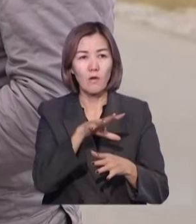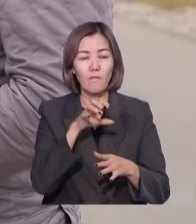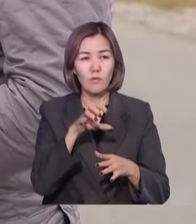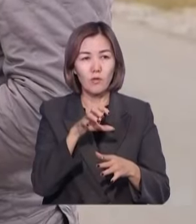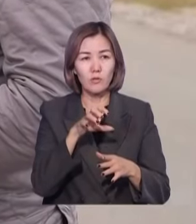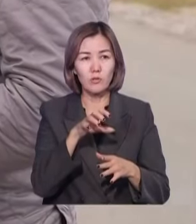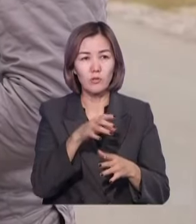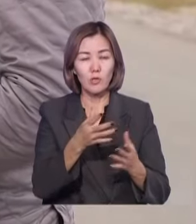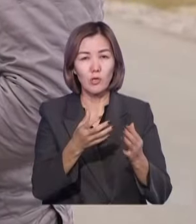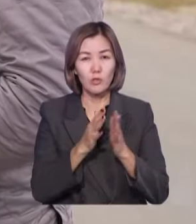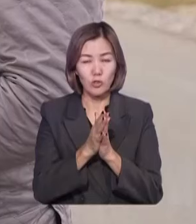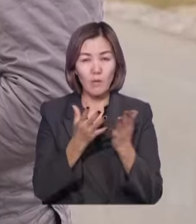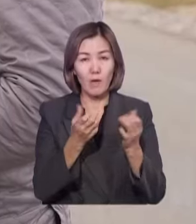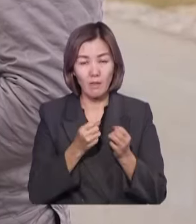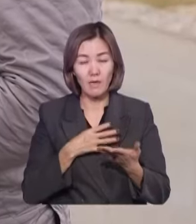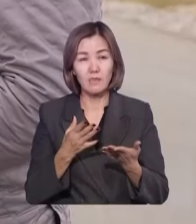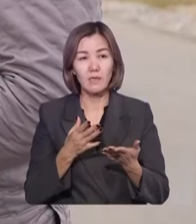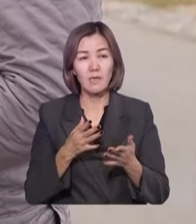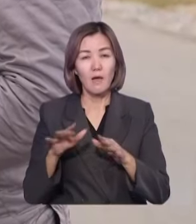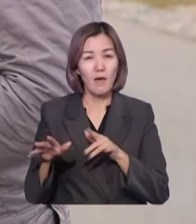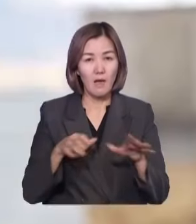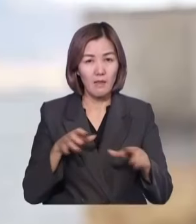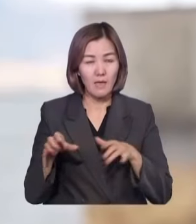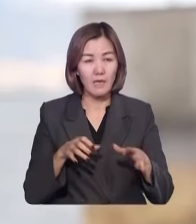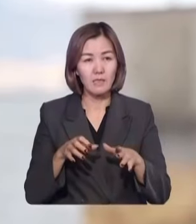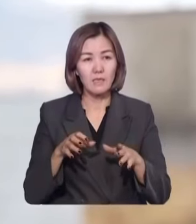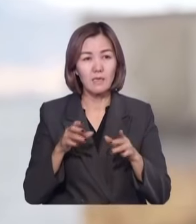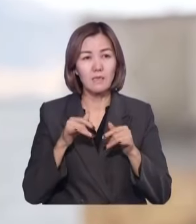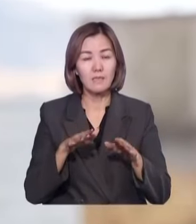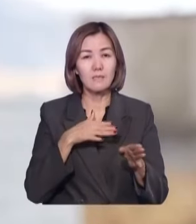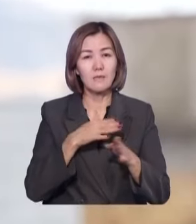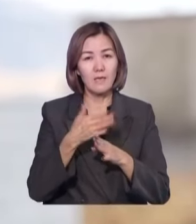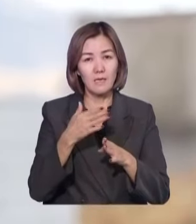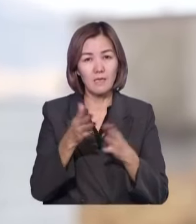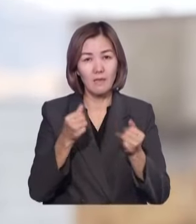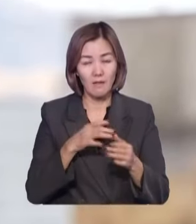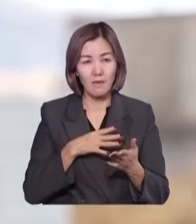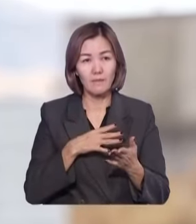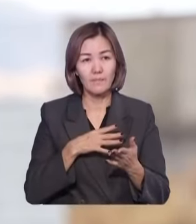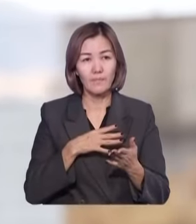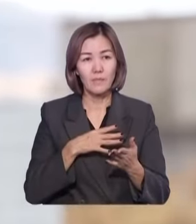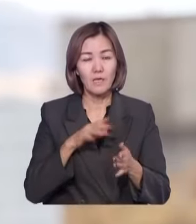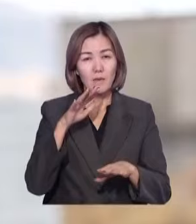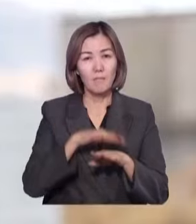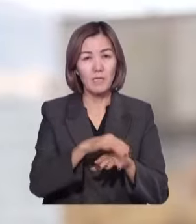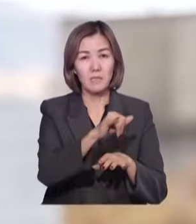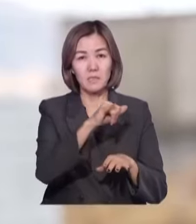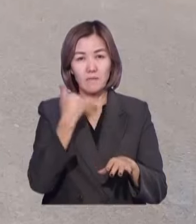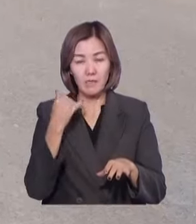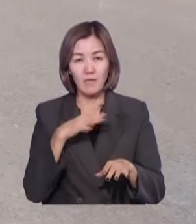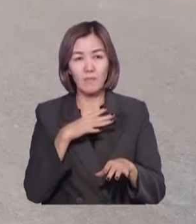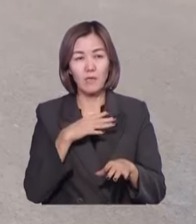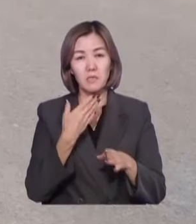үшін сұрап алған. Алаяқтық әрекетін сол кезде іске асырған екен. Арада уақыт өткен соң банк қызметкерлері